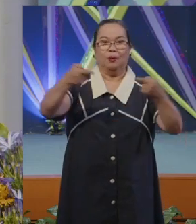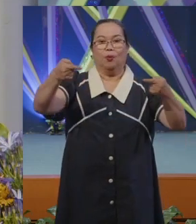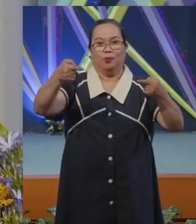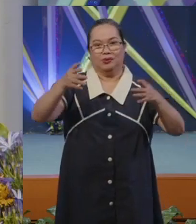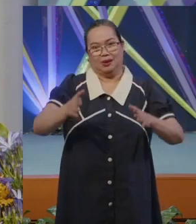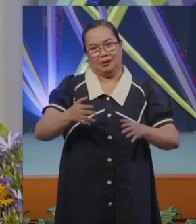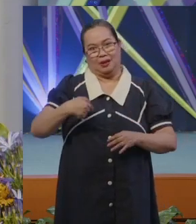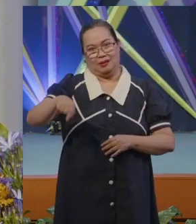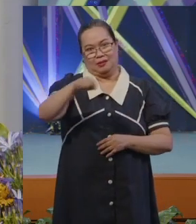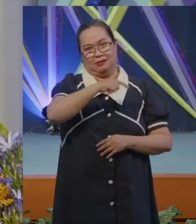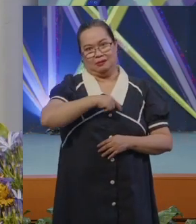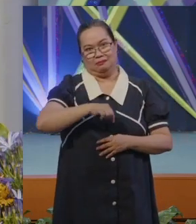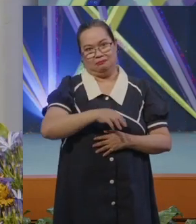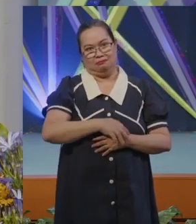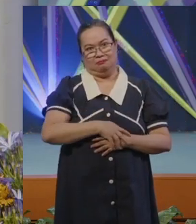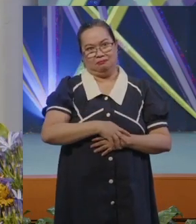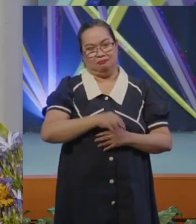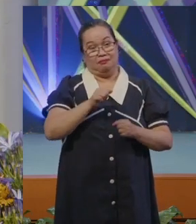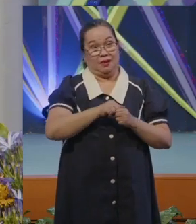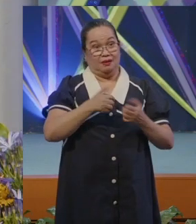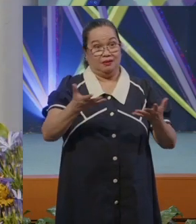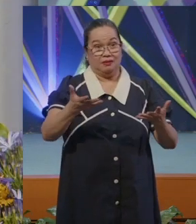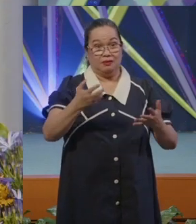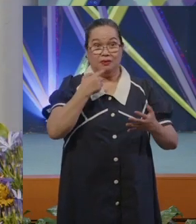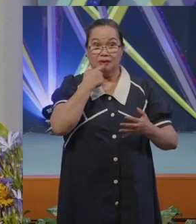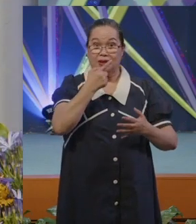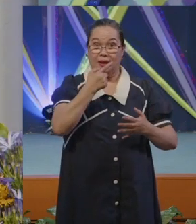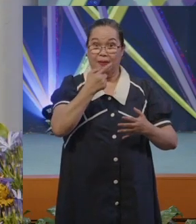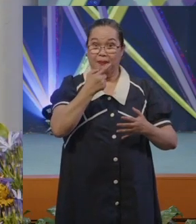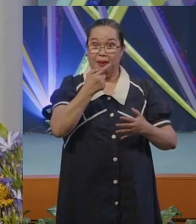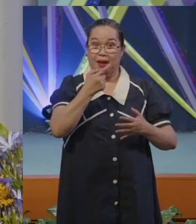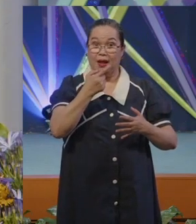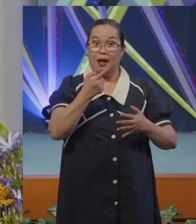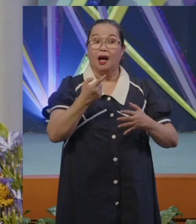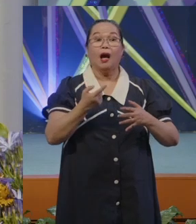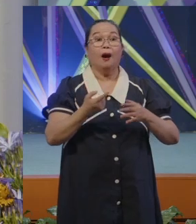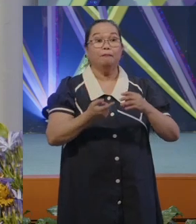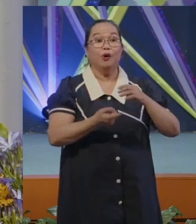atin. Kaya ang sabi nga ni Pablo sa Ephesians 6,